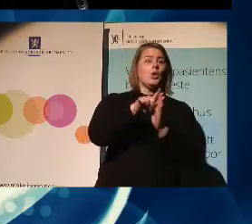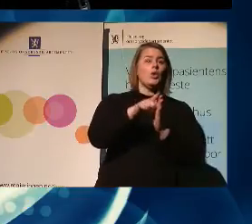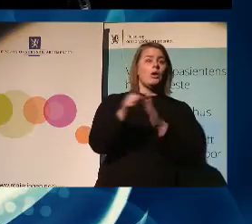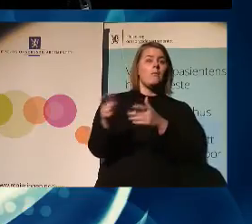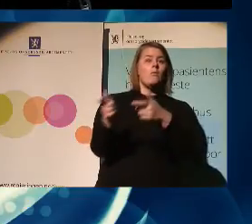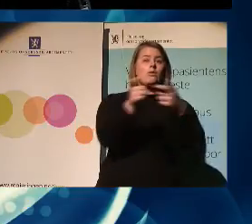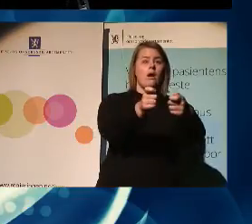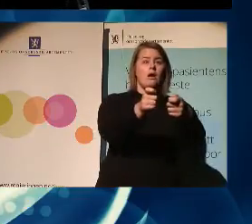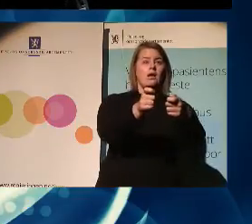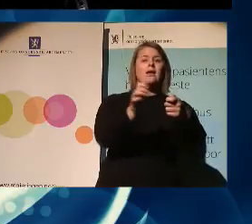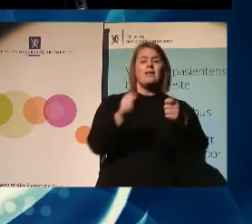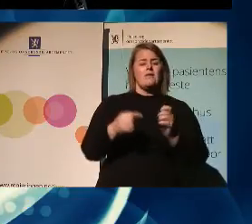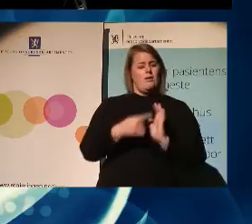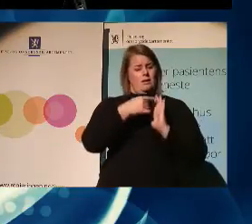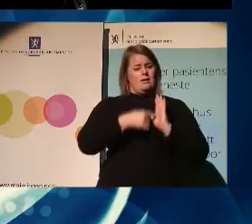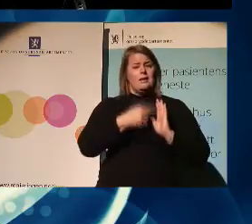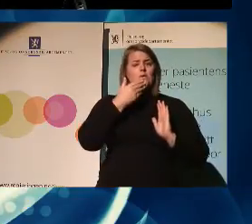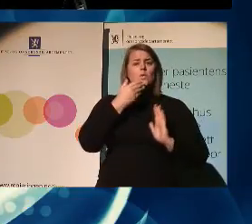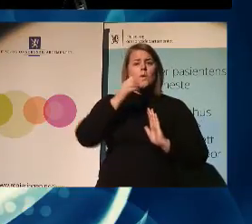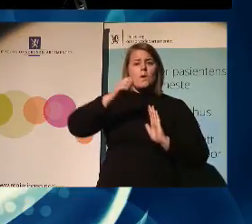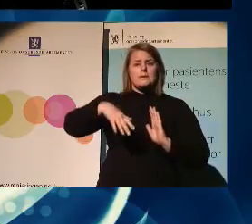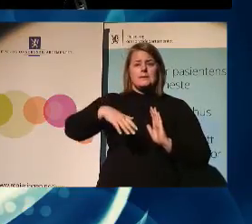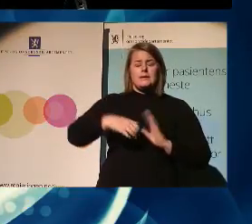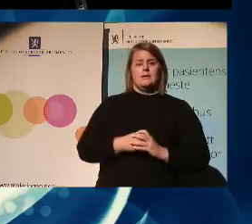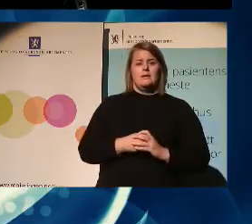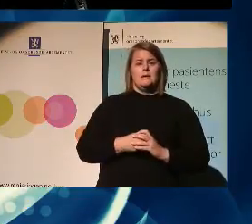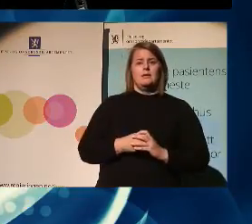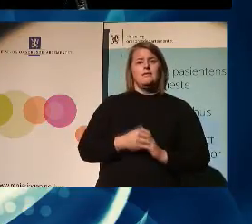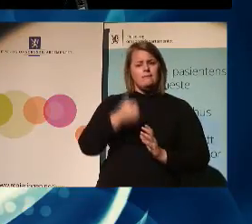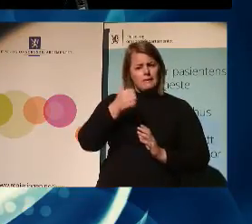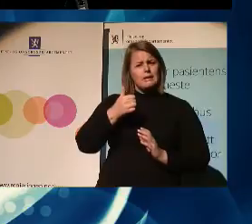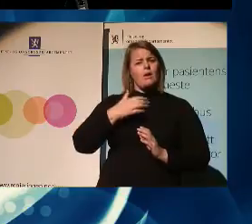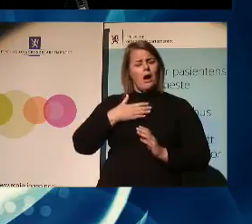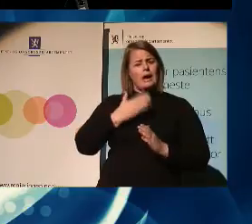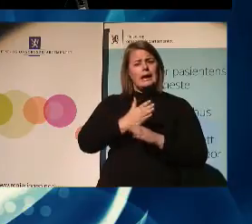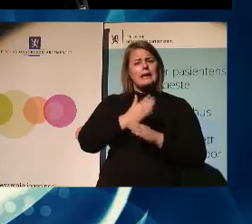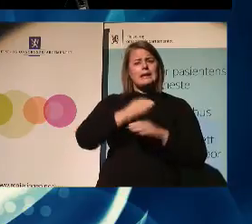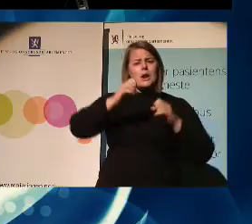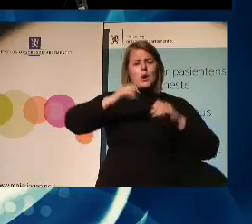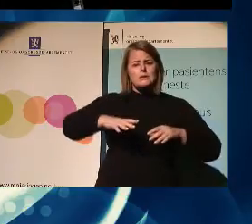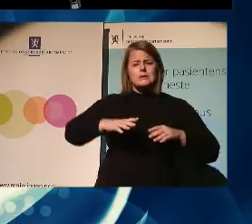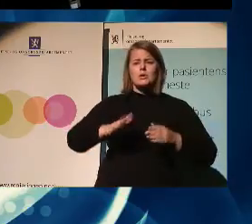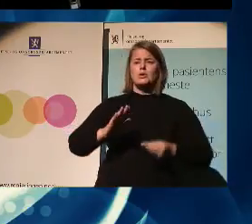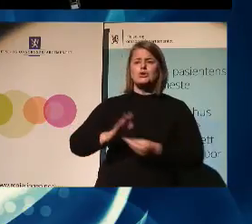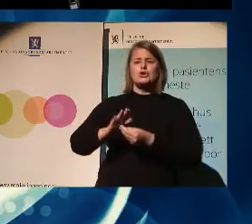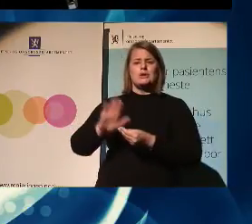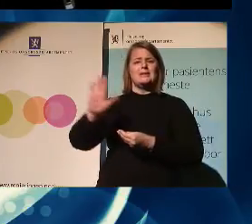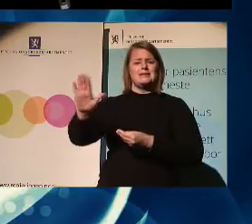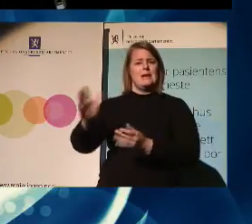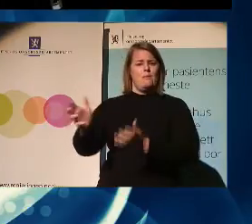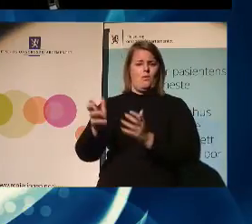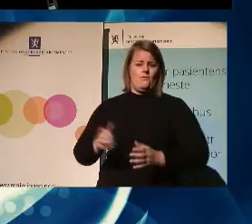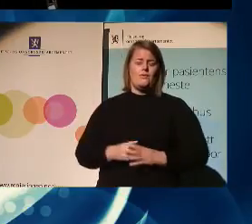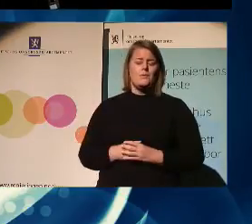dette gode løsninger. Det viktig, viktig med løsninger som bygger opp under hva pasientene selv